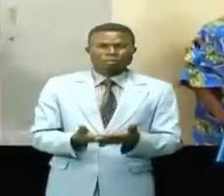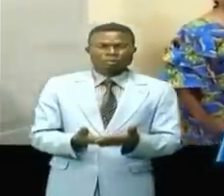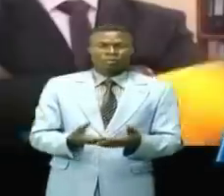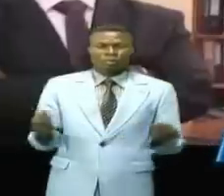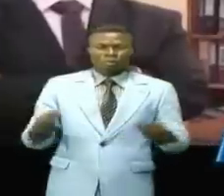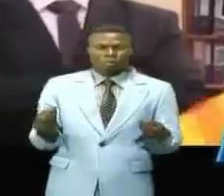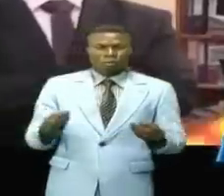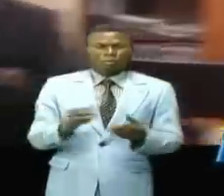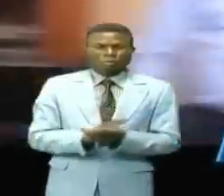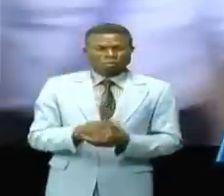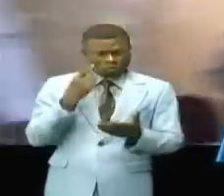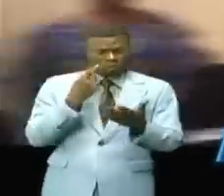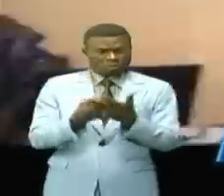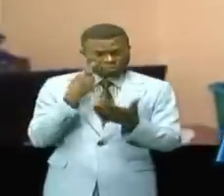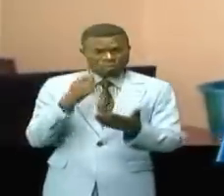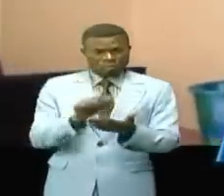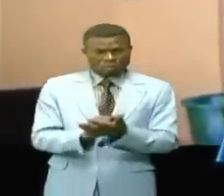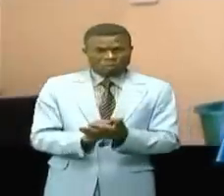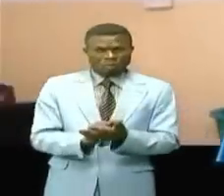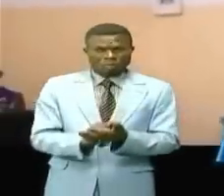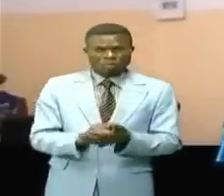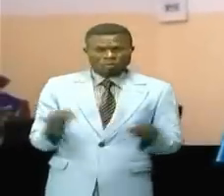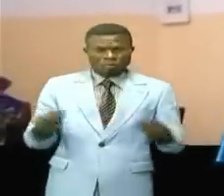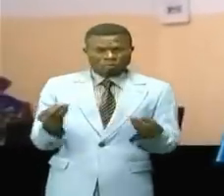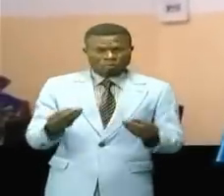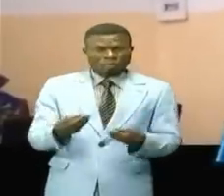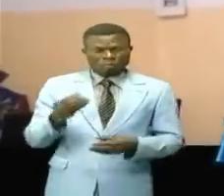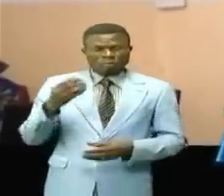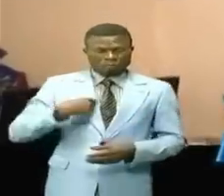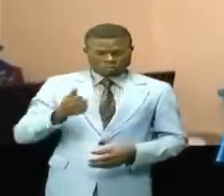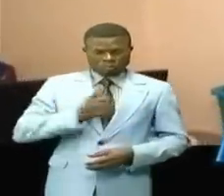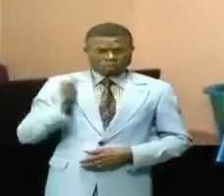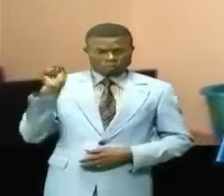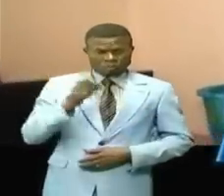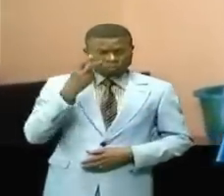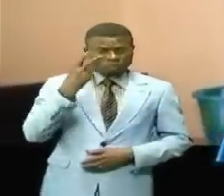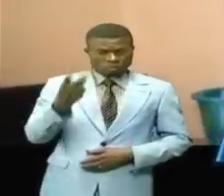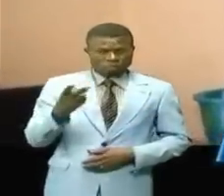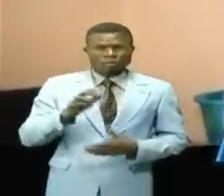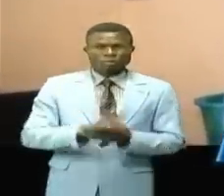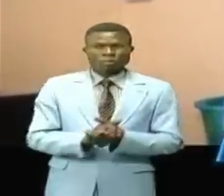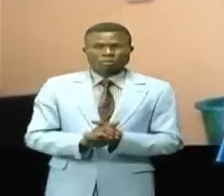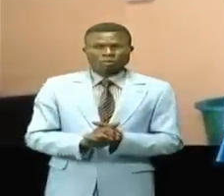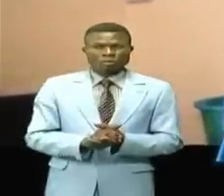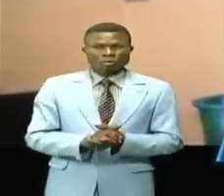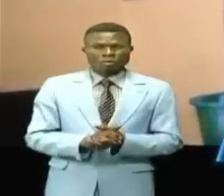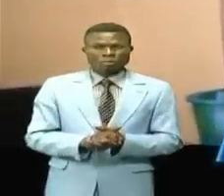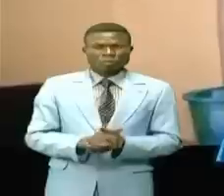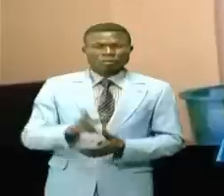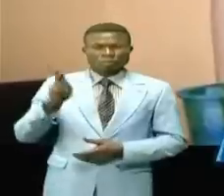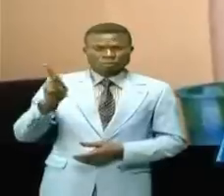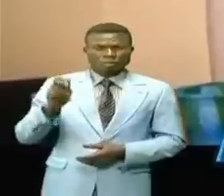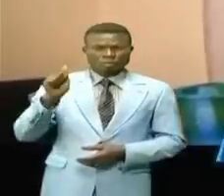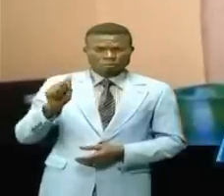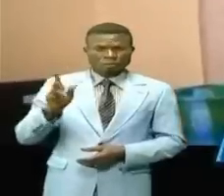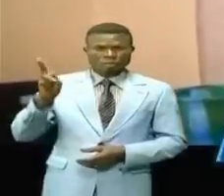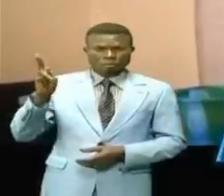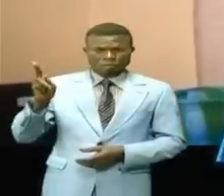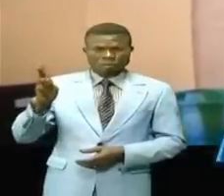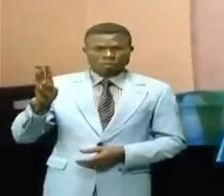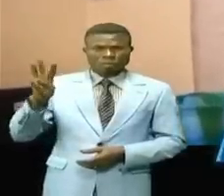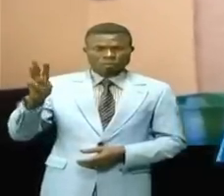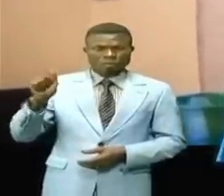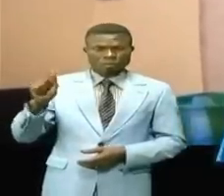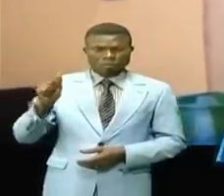appelez comment? Manu. Manu, notez les noms. Manu qui? Kakwata. Avant la fin de